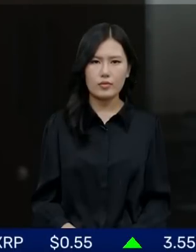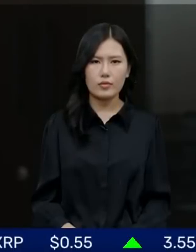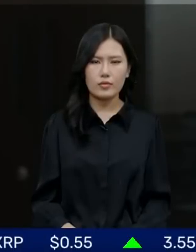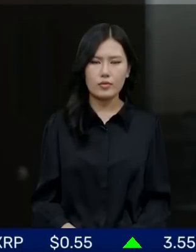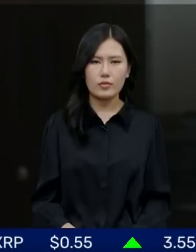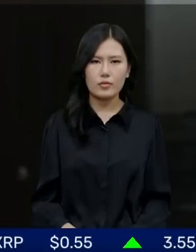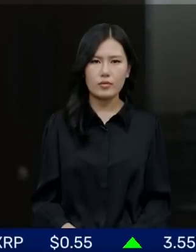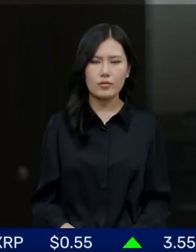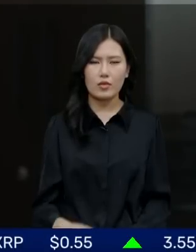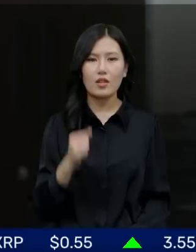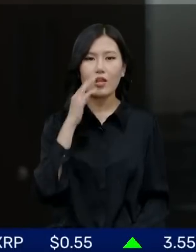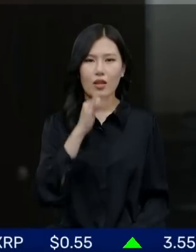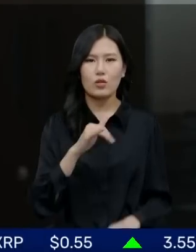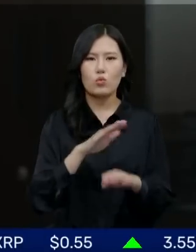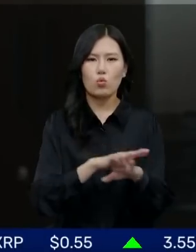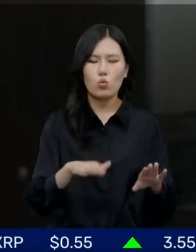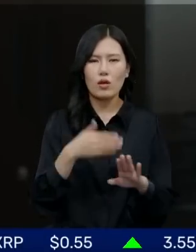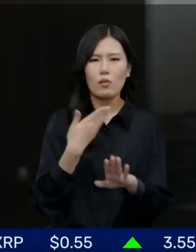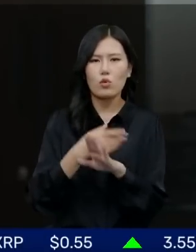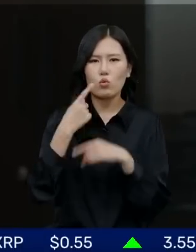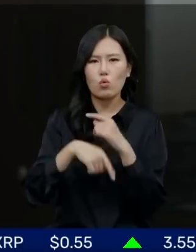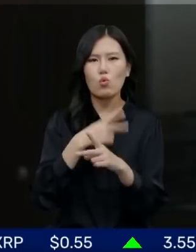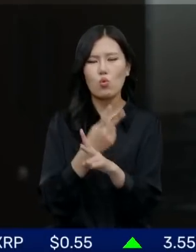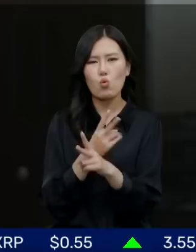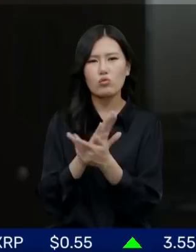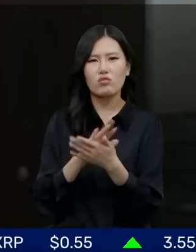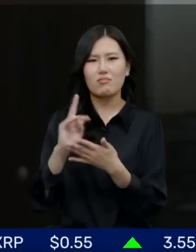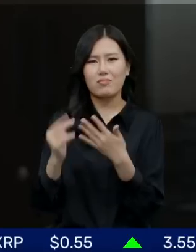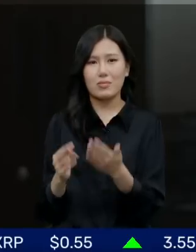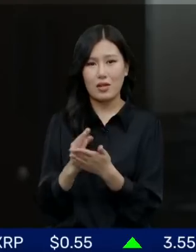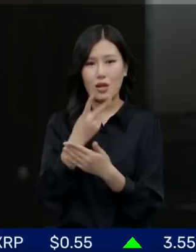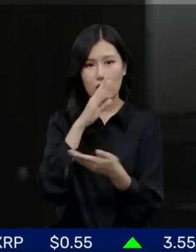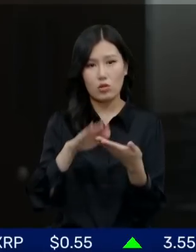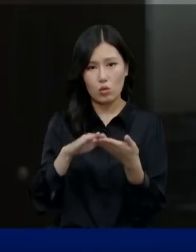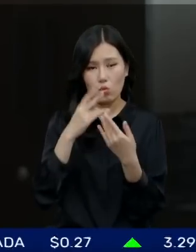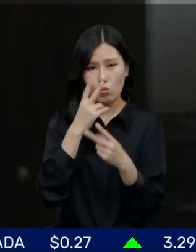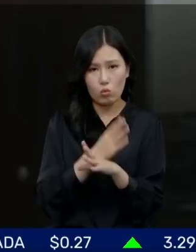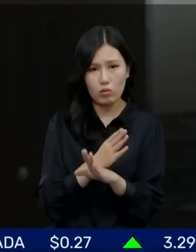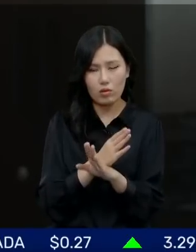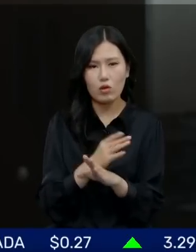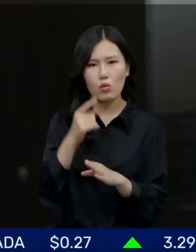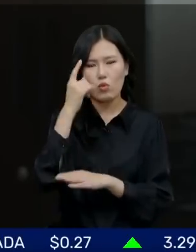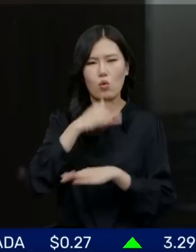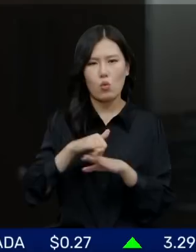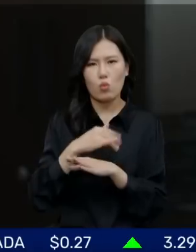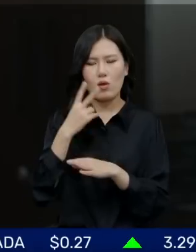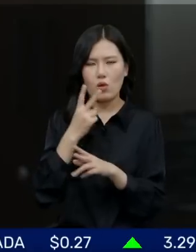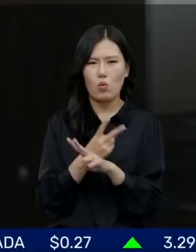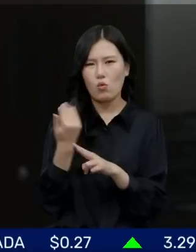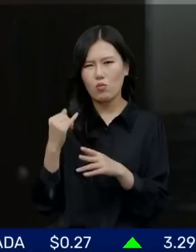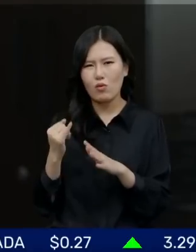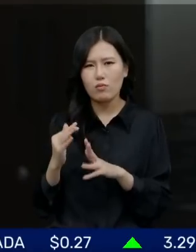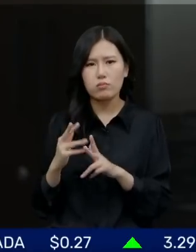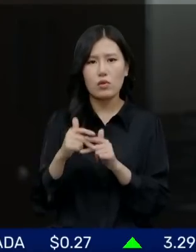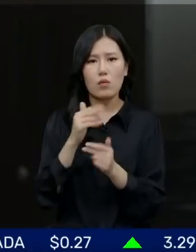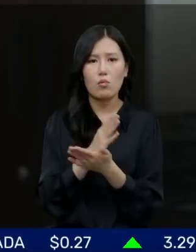Хүүхэд хамгааллын тухай хуулийн шинжилсэн найрлагатай та танилцсан уу? Энэ хуулиар манай улс хүүхэд хамгааллын асуудлаа сайжруулж чадхаар болж байгаа. Та юу гэж